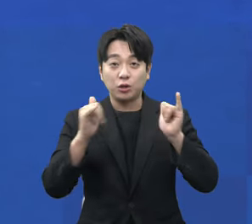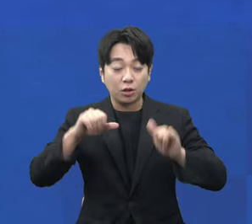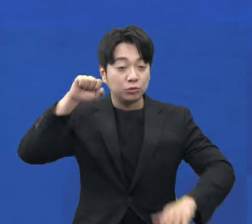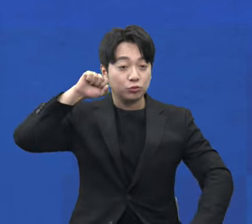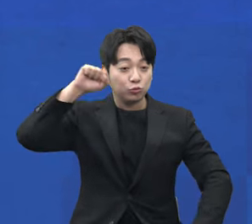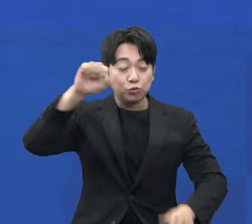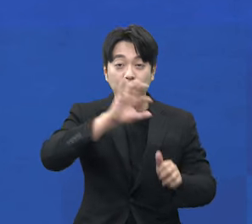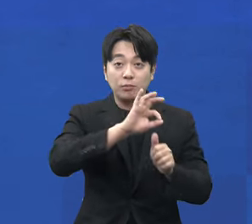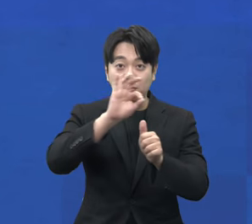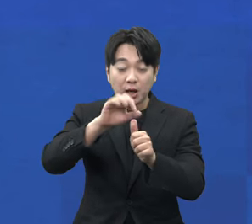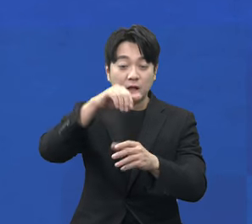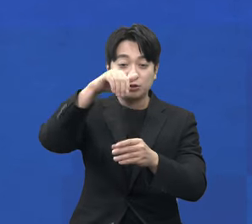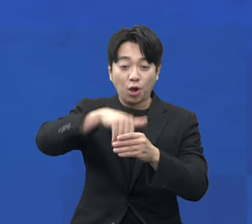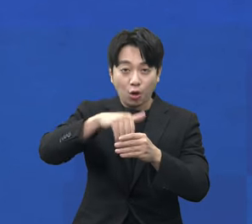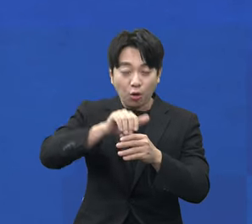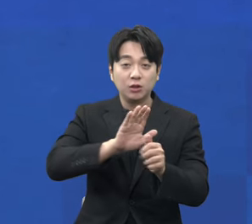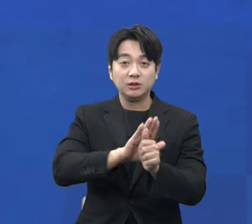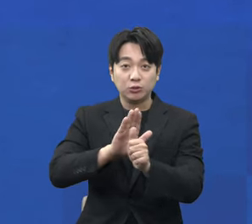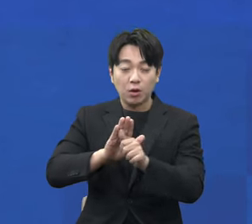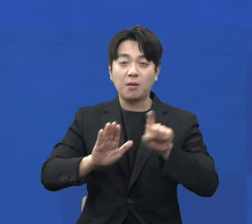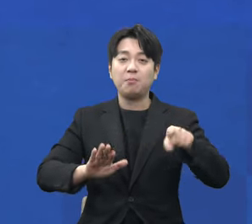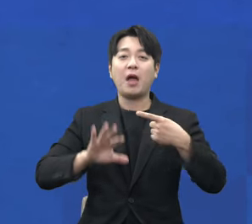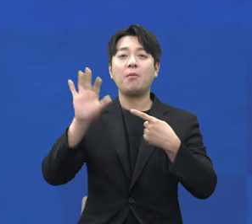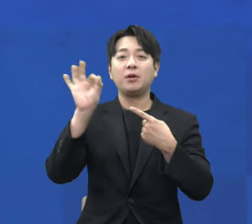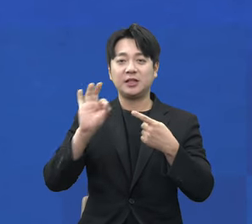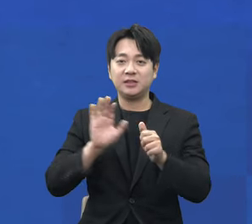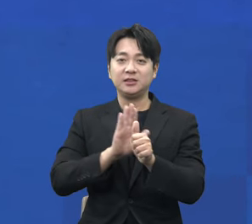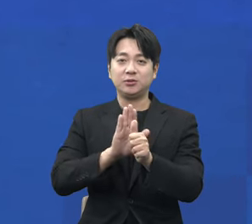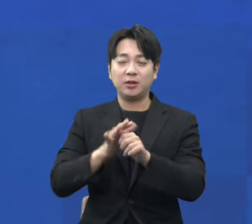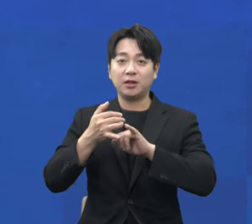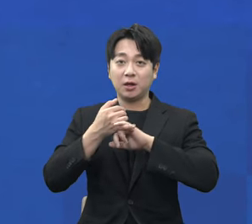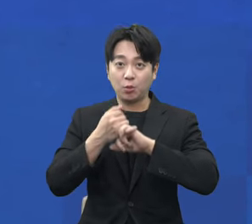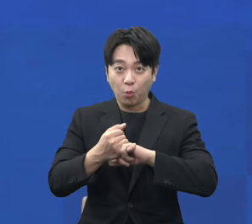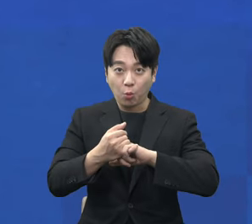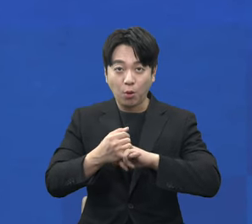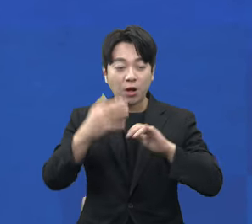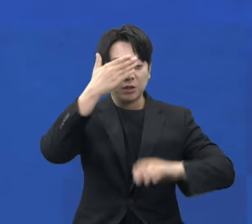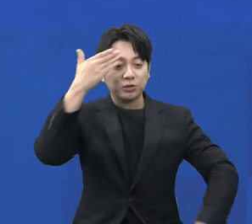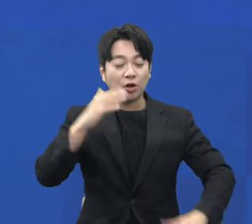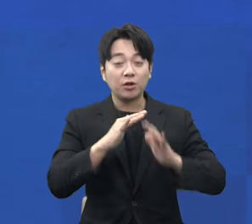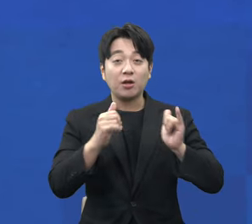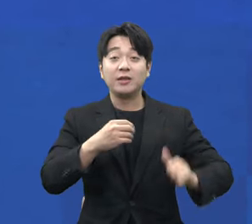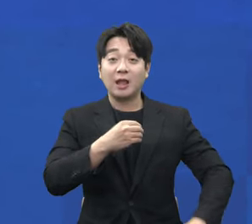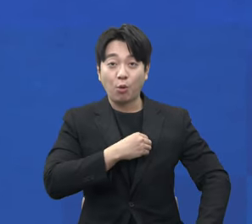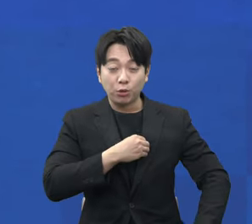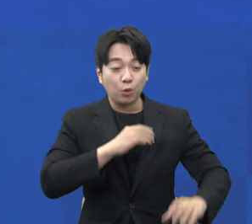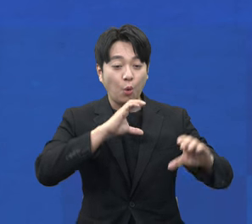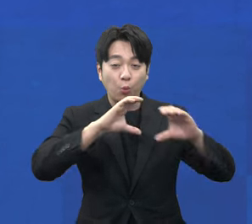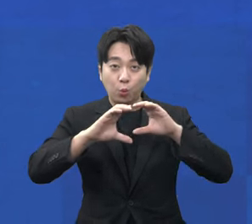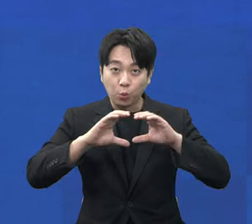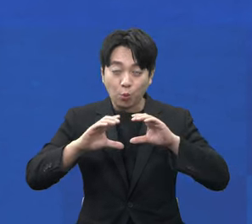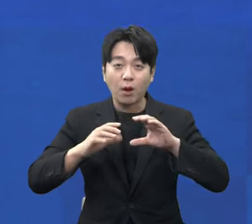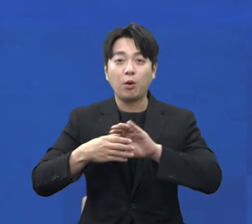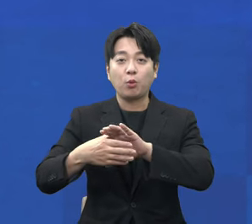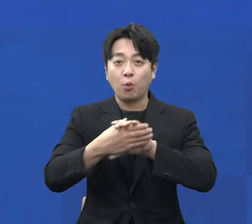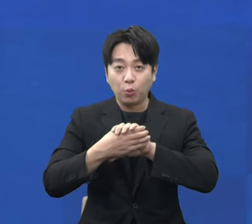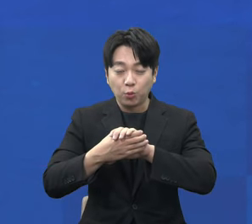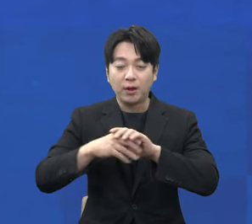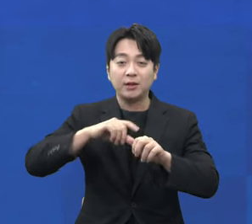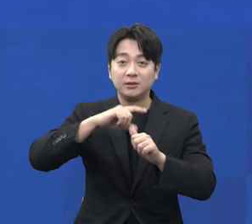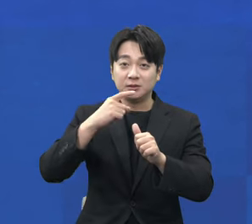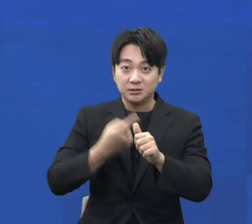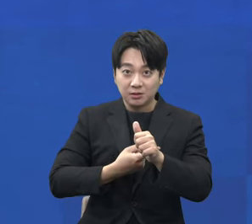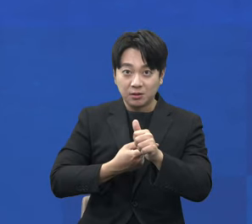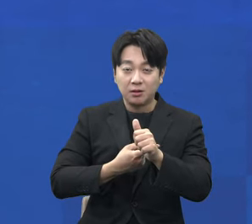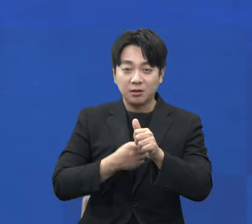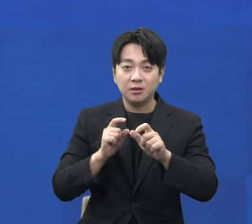100% 지원하고 17개 시도당 청년 당원들과 활발한 교류를 통해 청년들의 잠재적 영향을